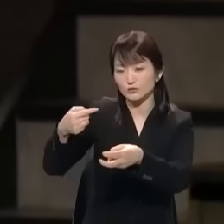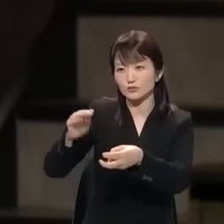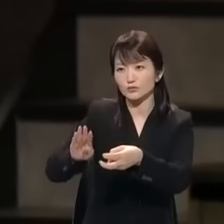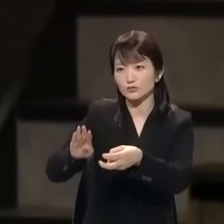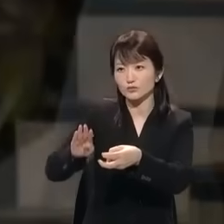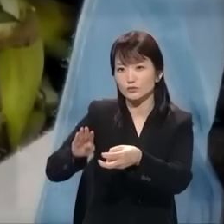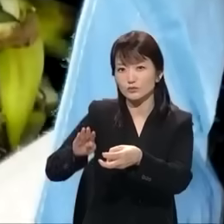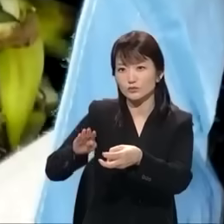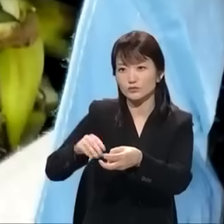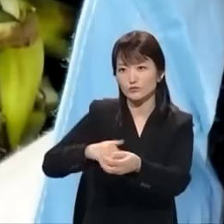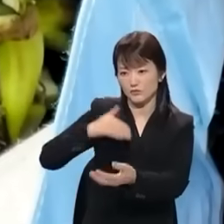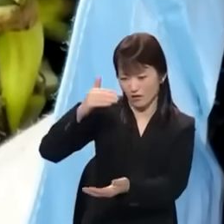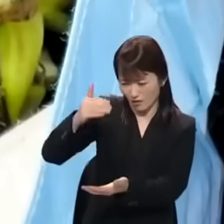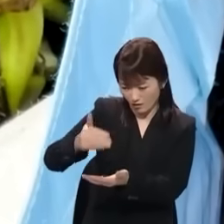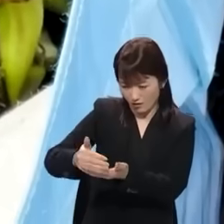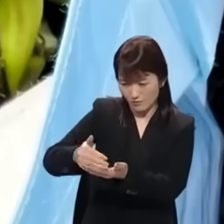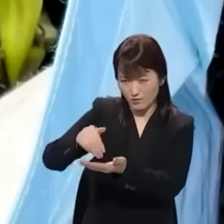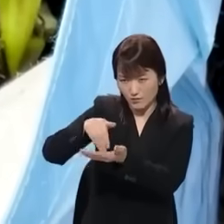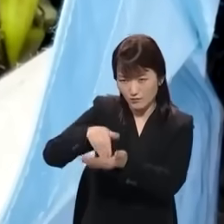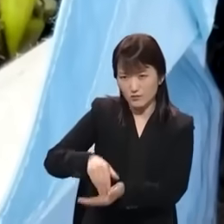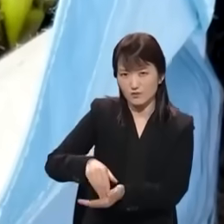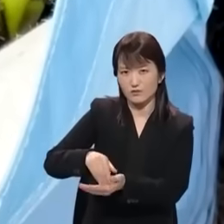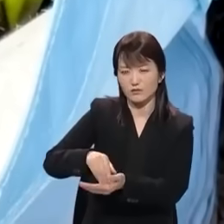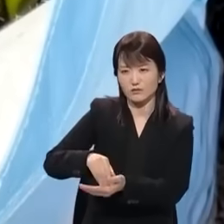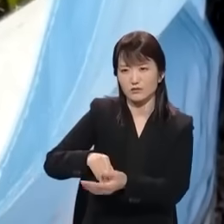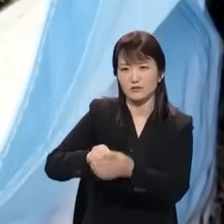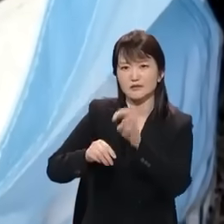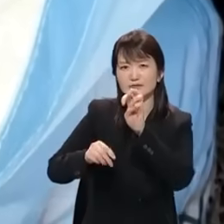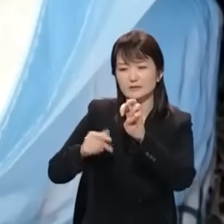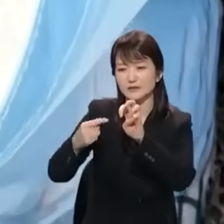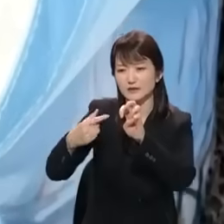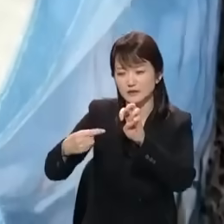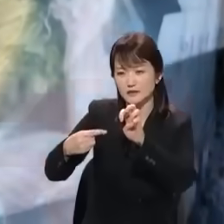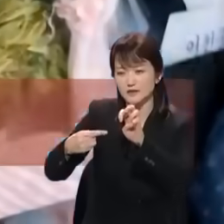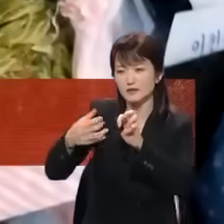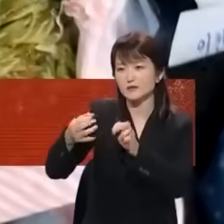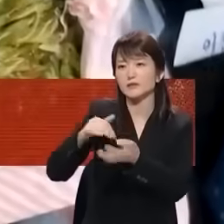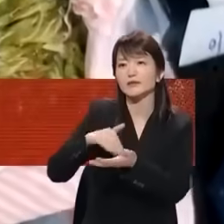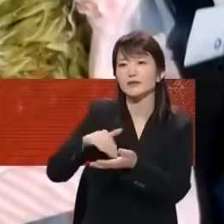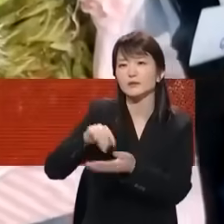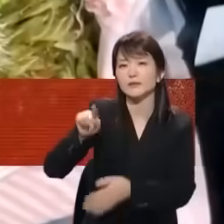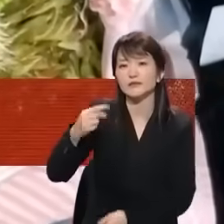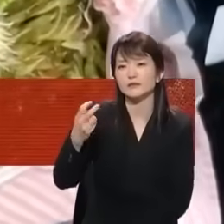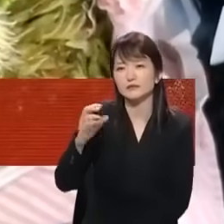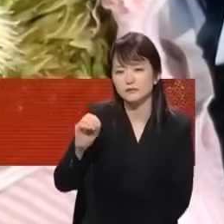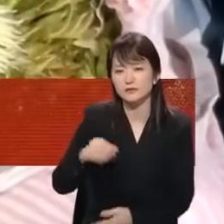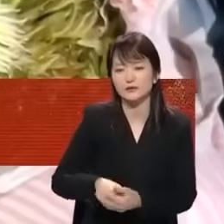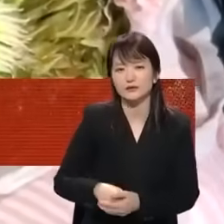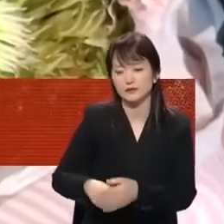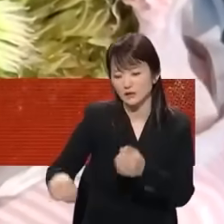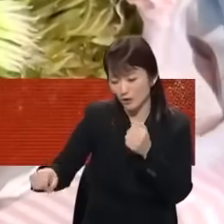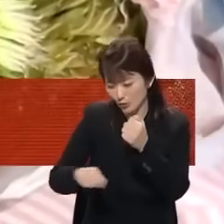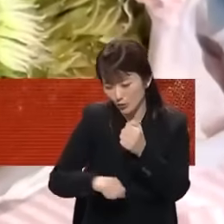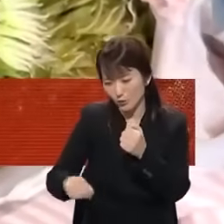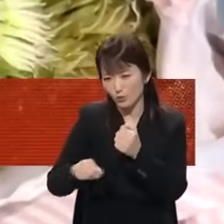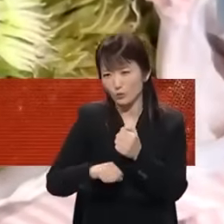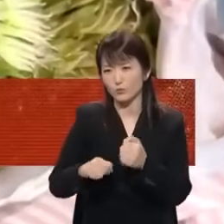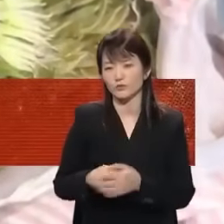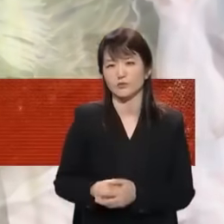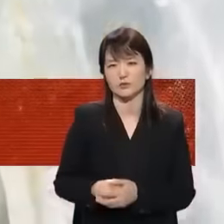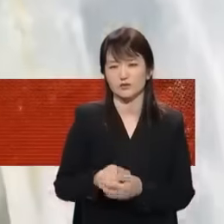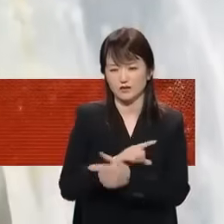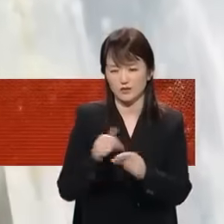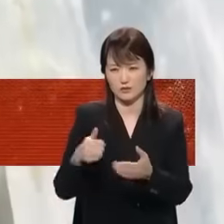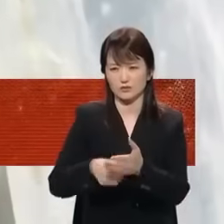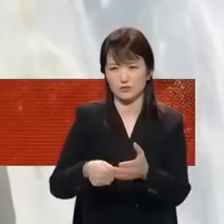30kg 120만 원 오치 딱 있었다고 합니다 그리고 그것만 발견된게 아니고요 호미의 낮에 톱의 장비까지